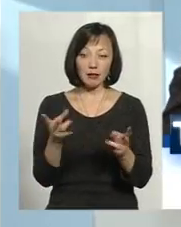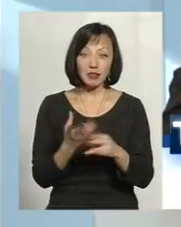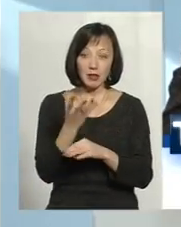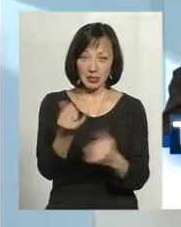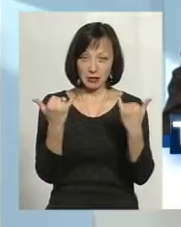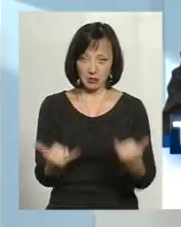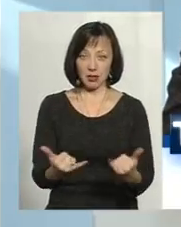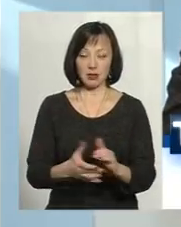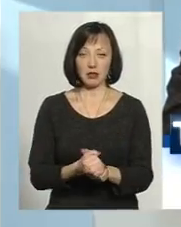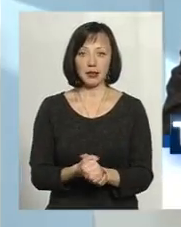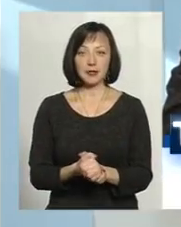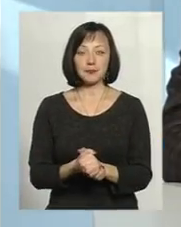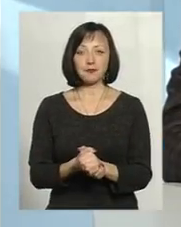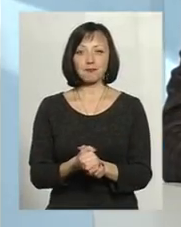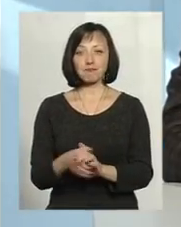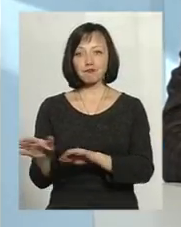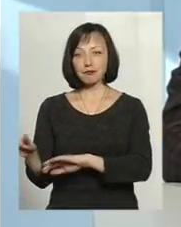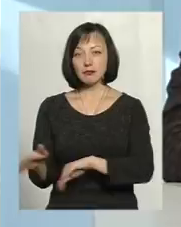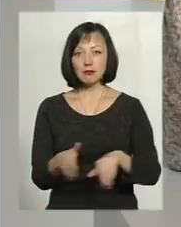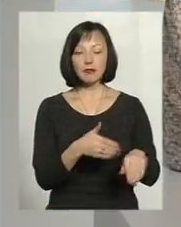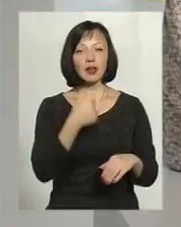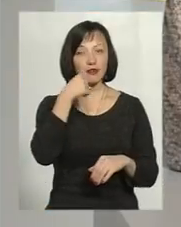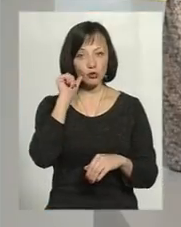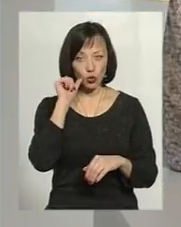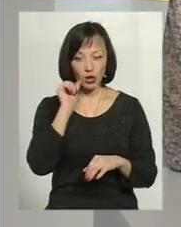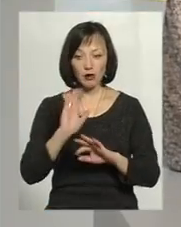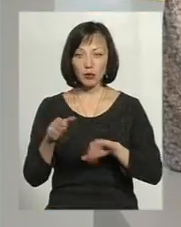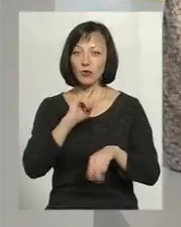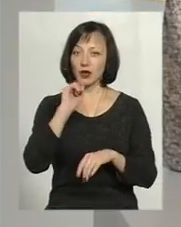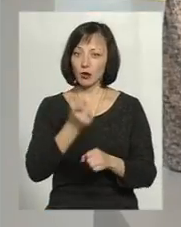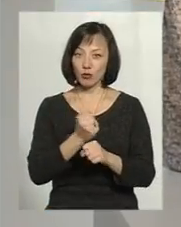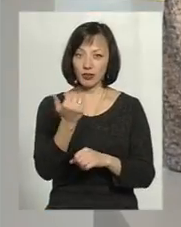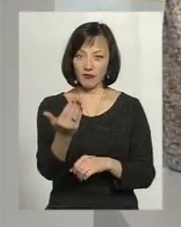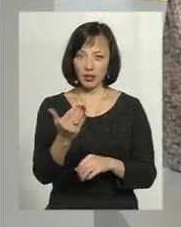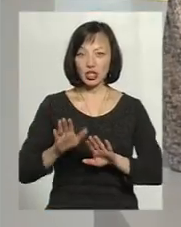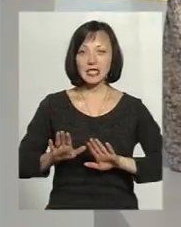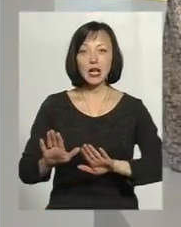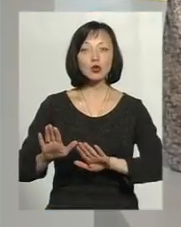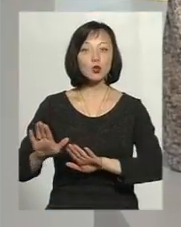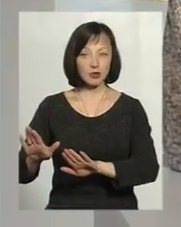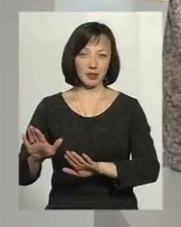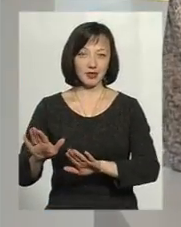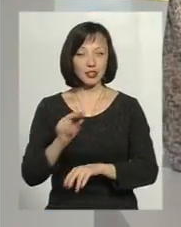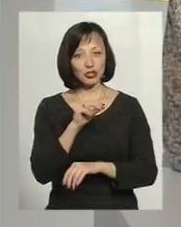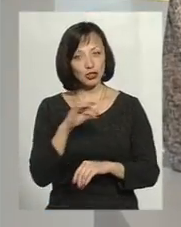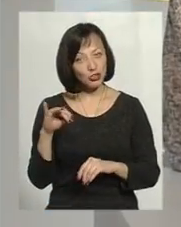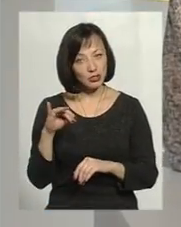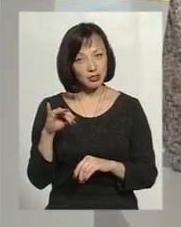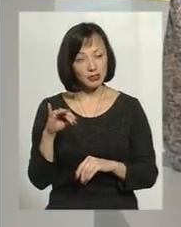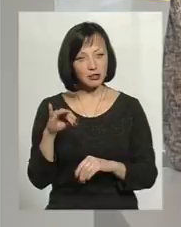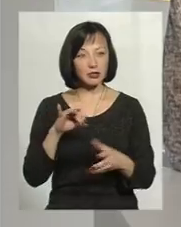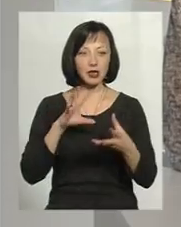вже. Пане Олександре, вчора минув рік роботи ваших заступників. Чи